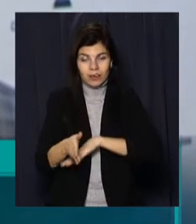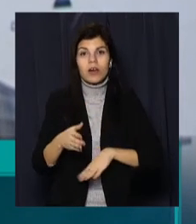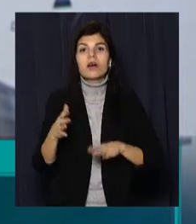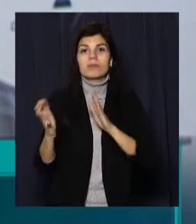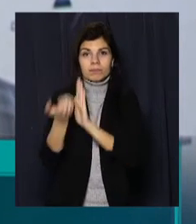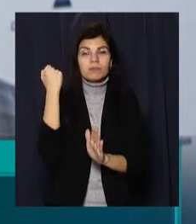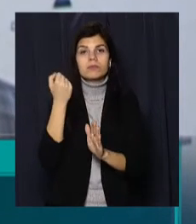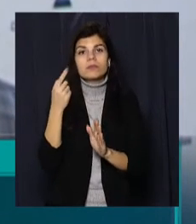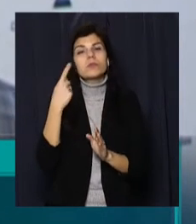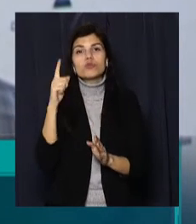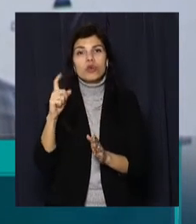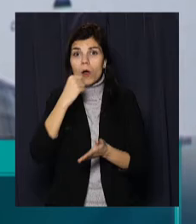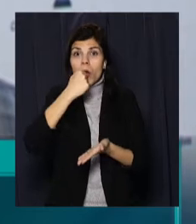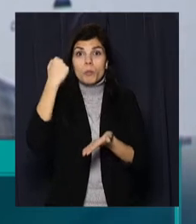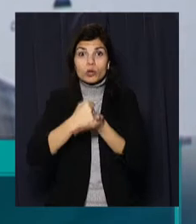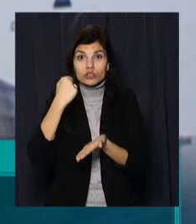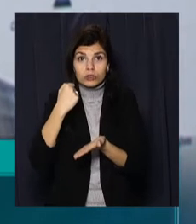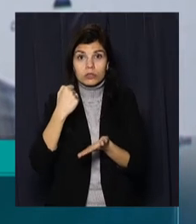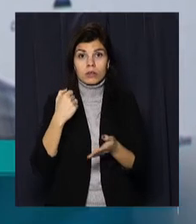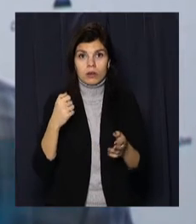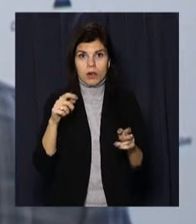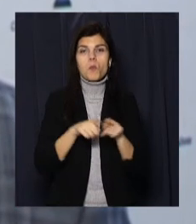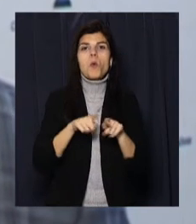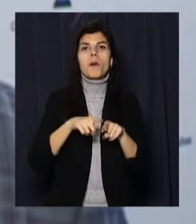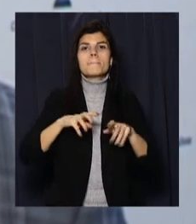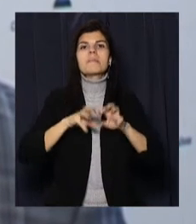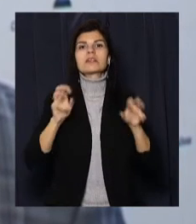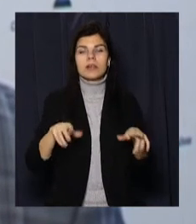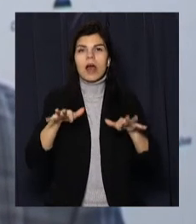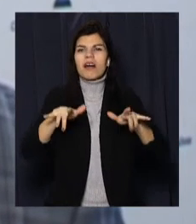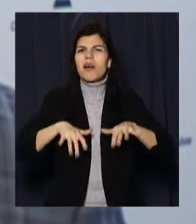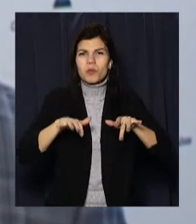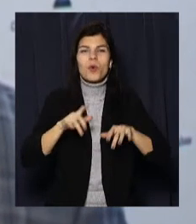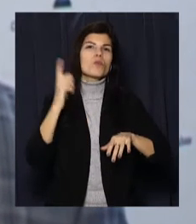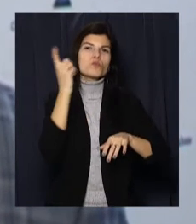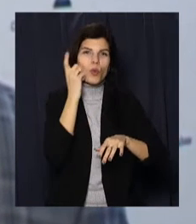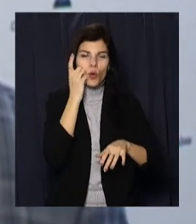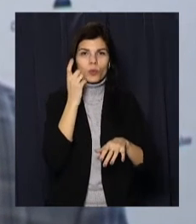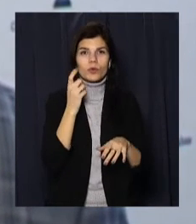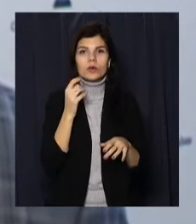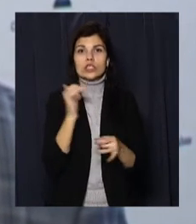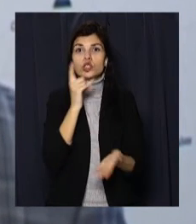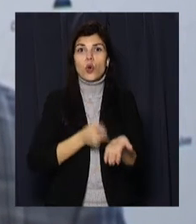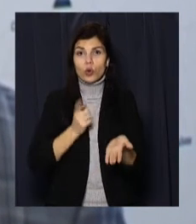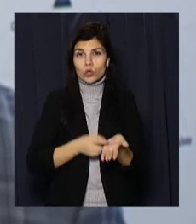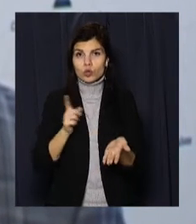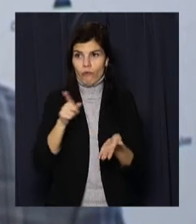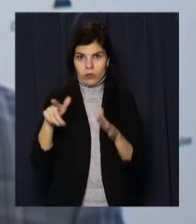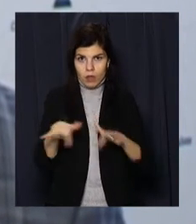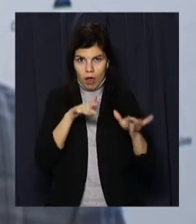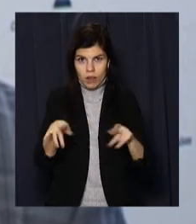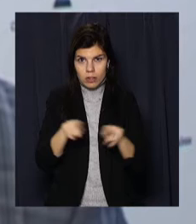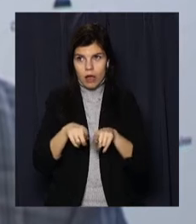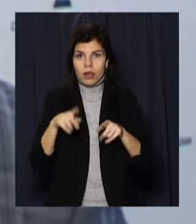вилучено печатки і бланки фейкових псевдоутворень, комп'ютерна техніка та мобільні телефони із доказами протиправної